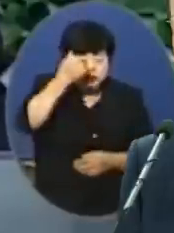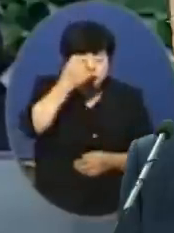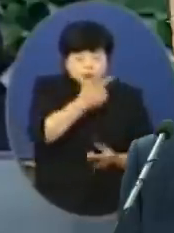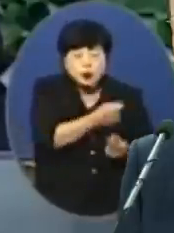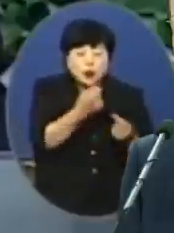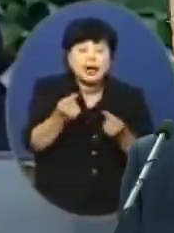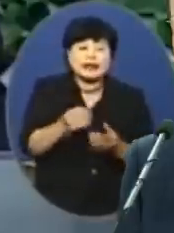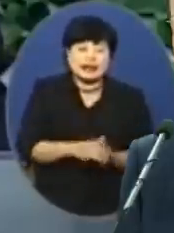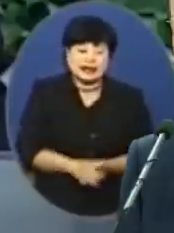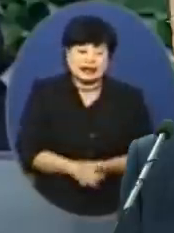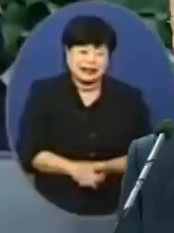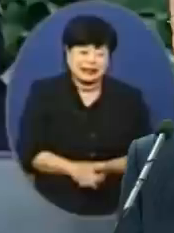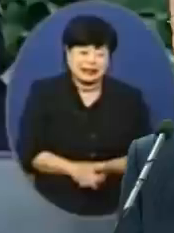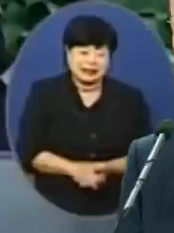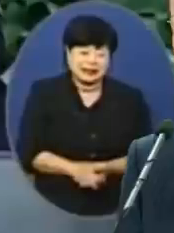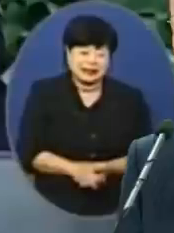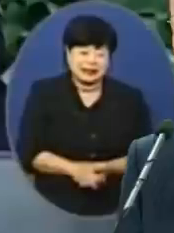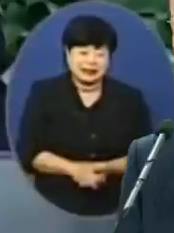꿈입니다.